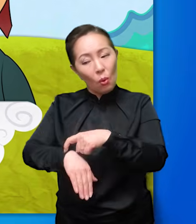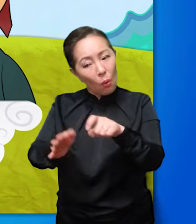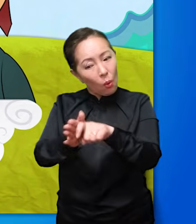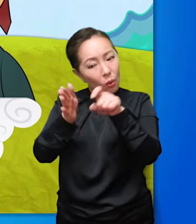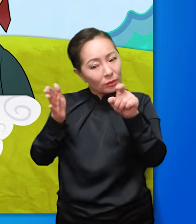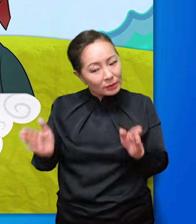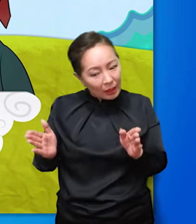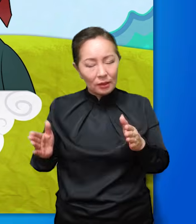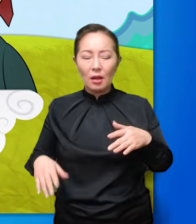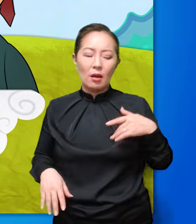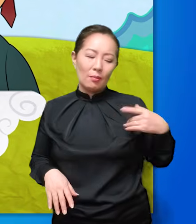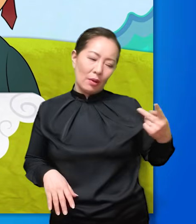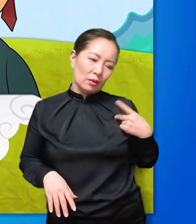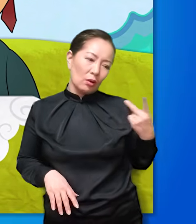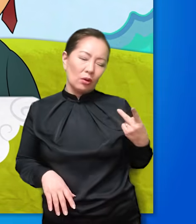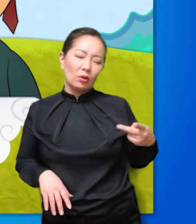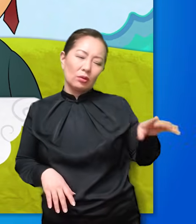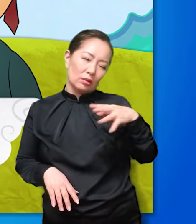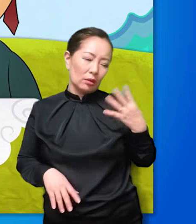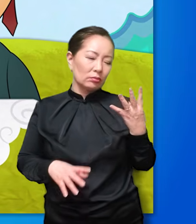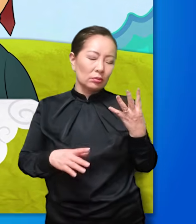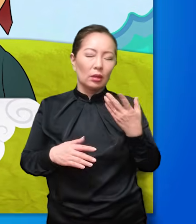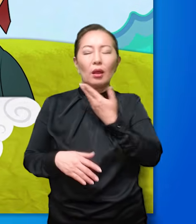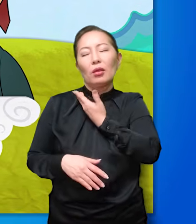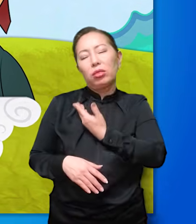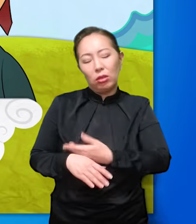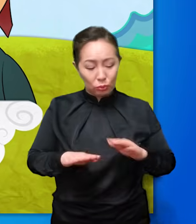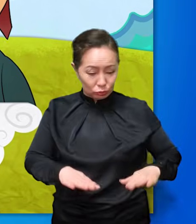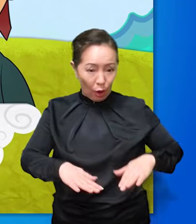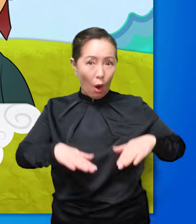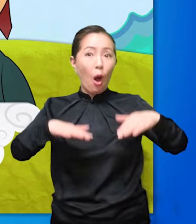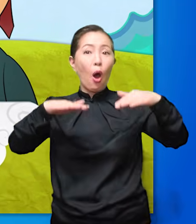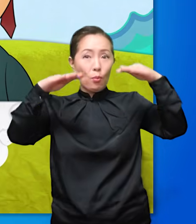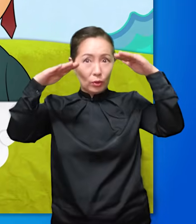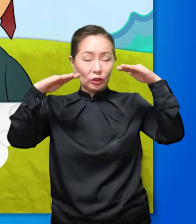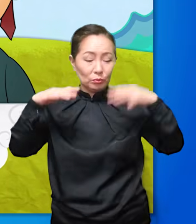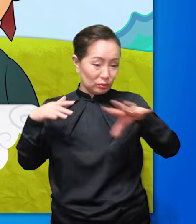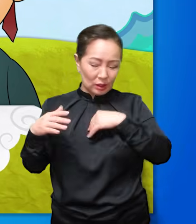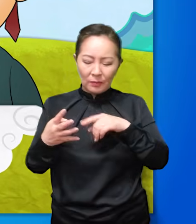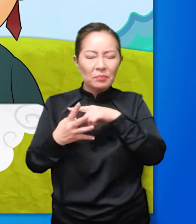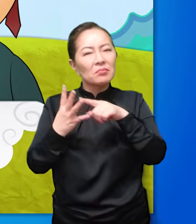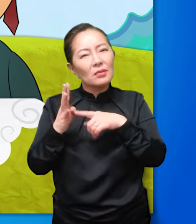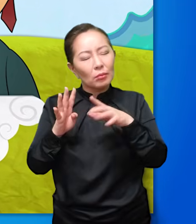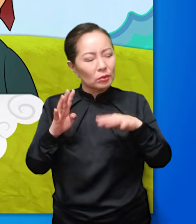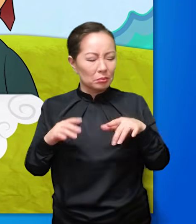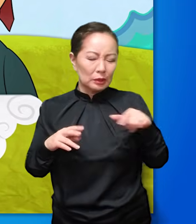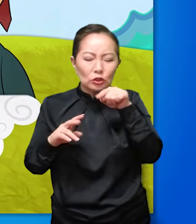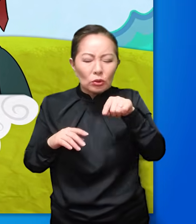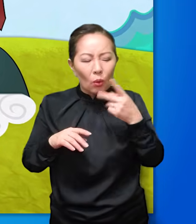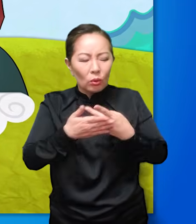Энэ хугацаанд манай хоёр маань шантарсан, том болцгоосон, үүний талаар